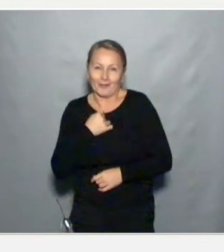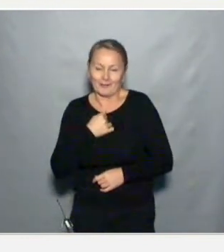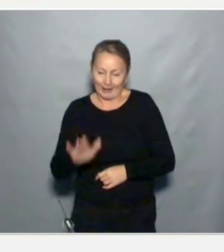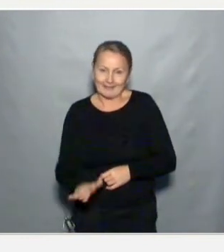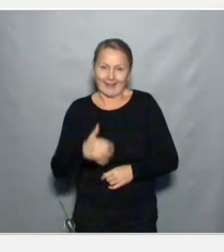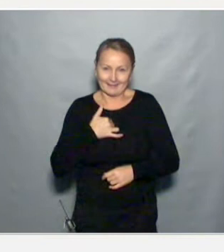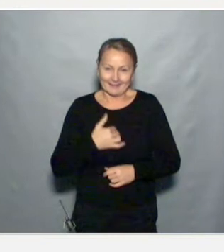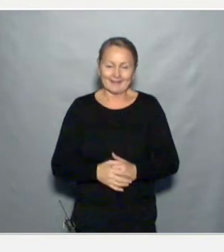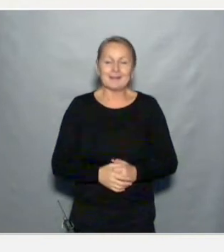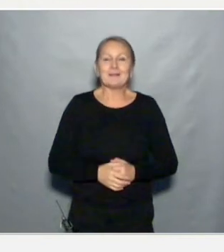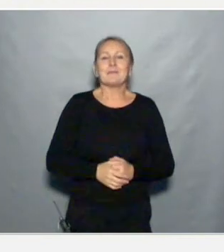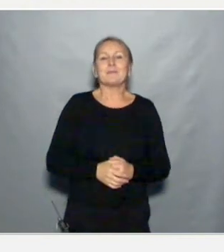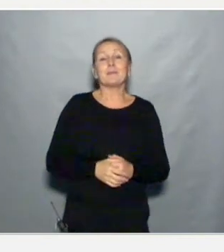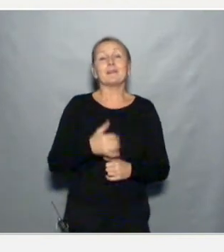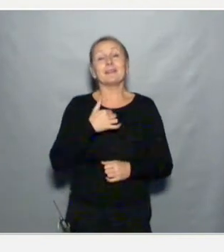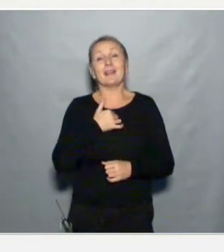liten.